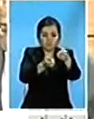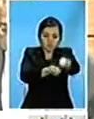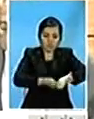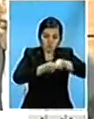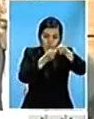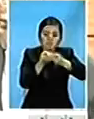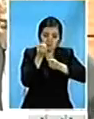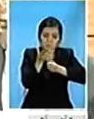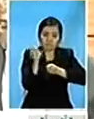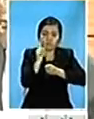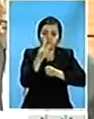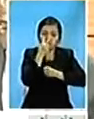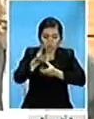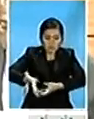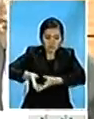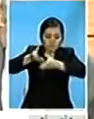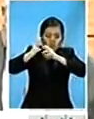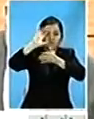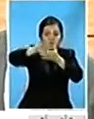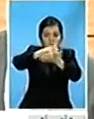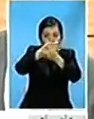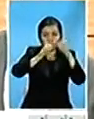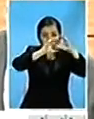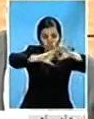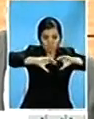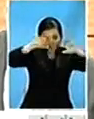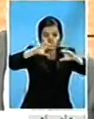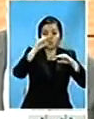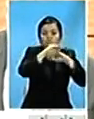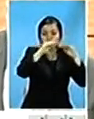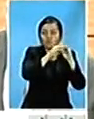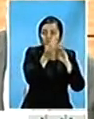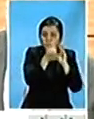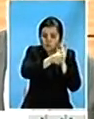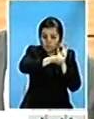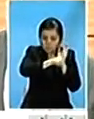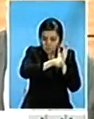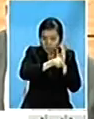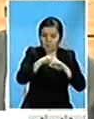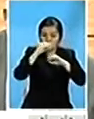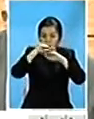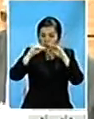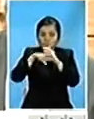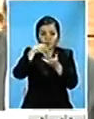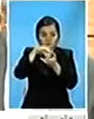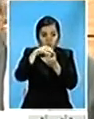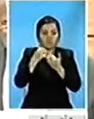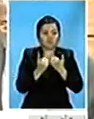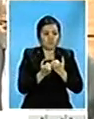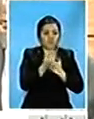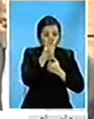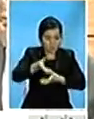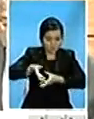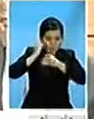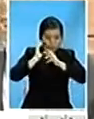าก็คือทบทวนนโยบายของท่านทั้งในส่วนของนโยบายจำนำข้าวและนโยบายในอื่นที่ผมได้กล่าวถึงในวันนี้ขอบคุณท่านประธาน